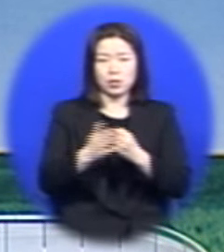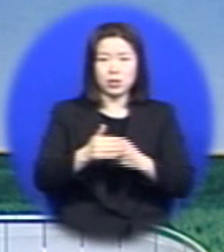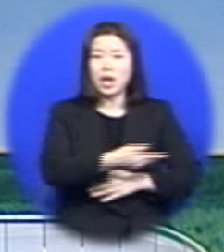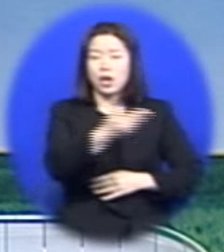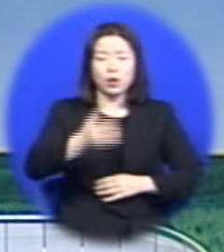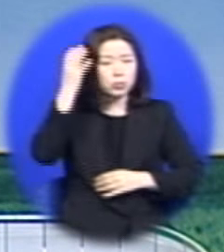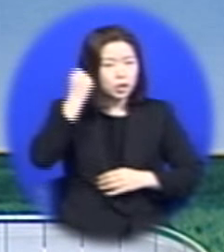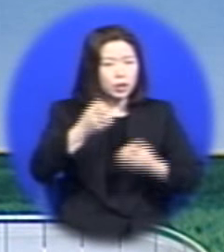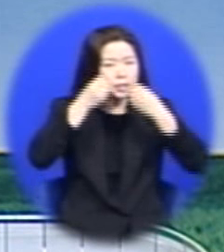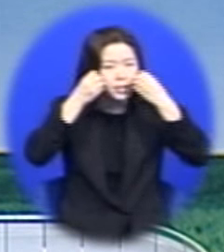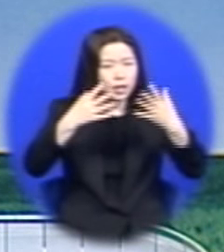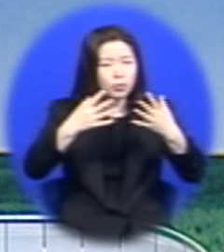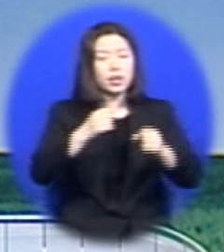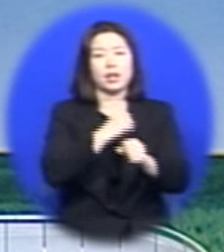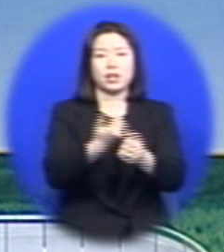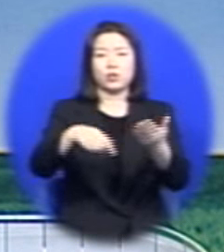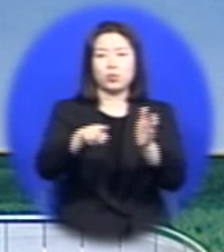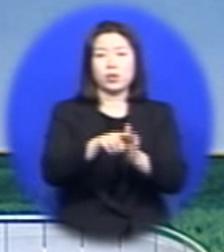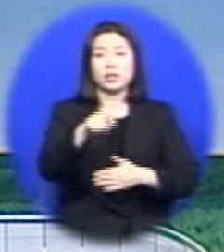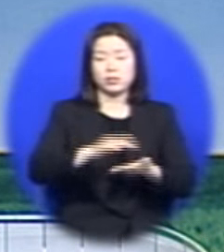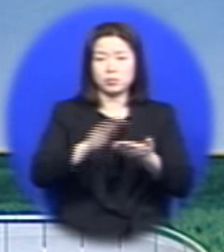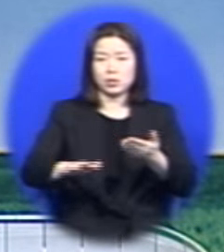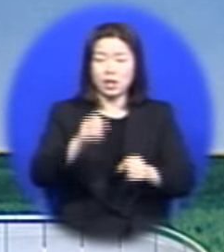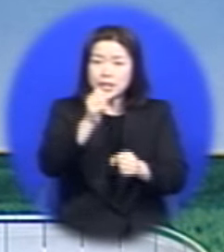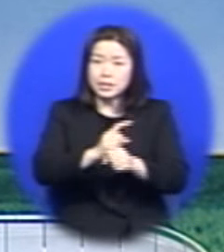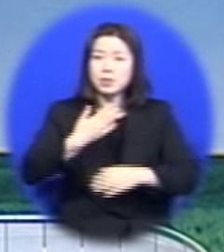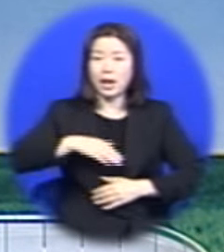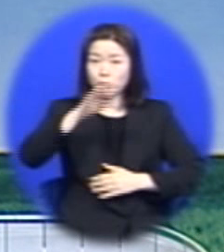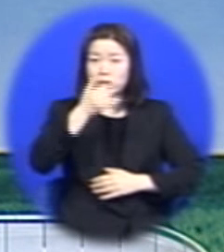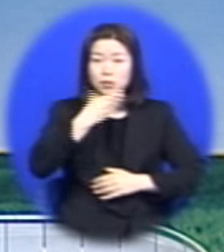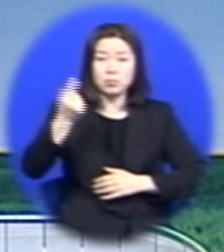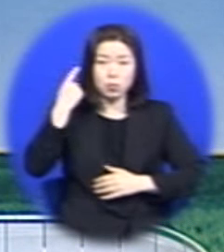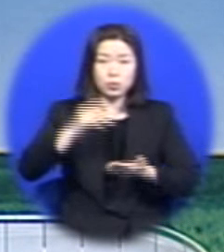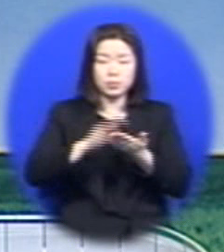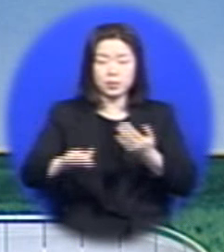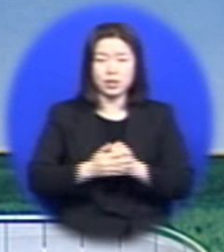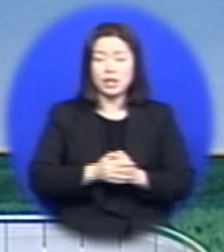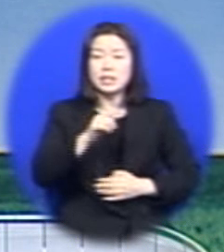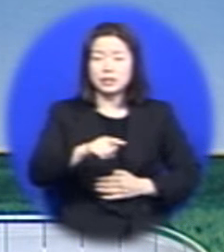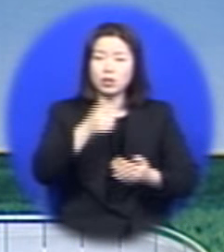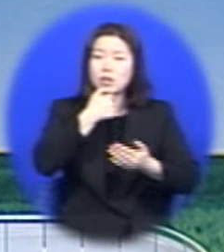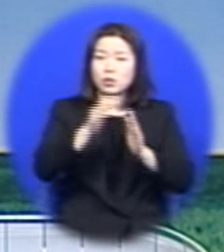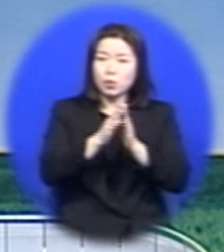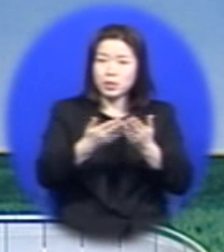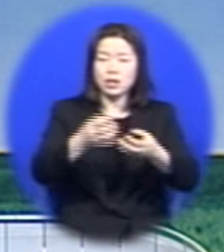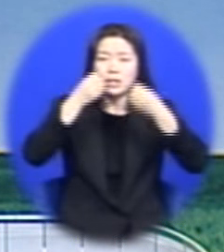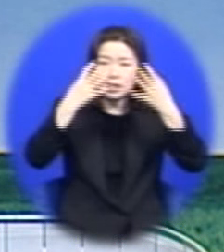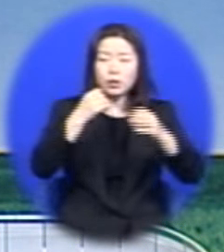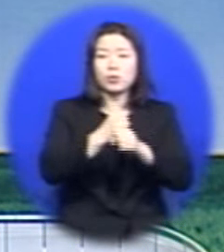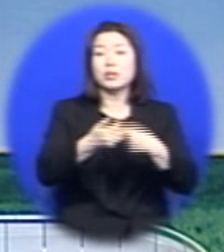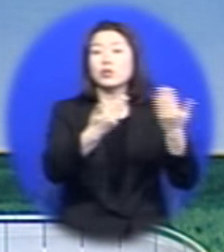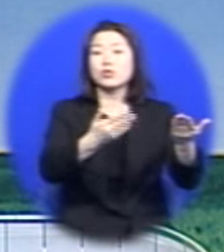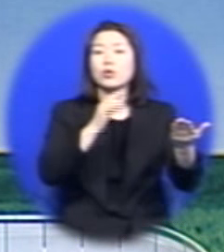새롭게 하려고 한 것입니다. 이미 알고 있는 복음이에요. 그걸 로마서에서 새롭게 해준 것밖에 없습니다.